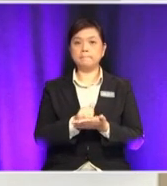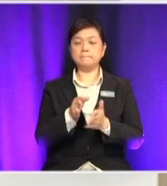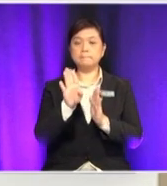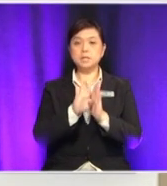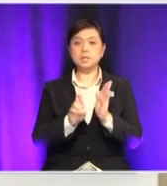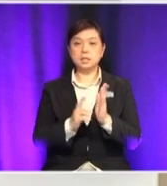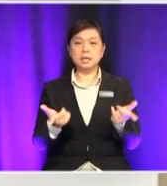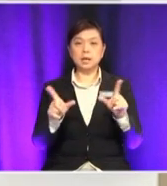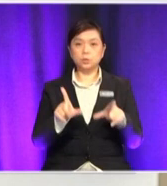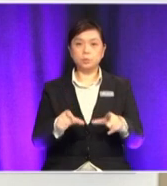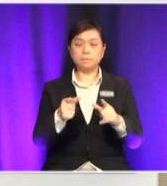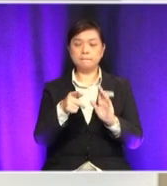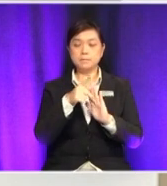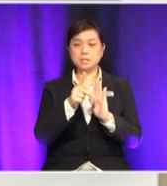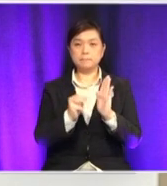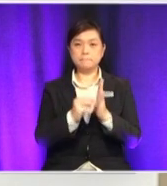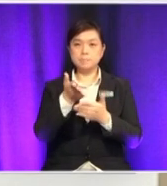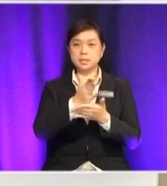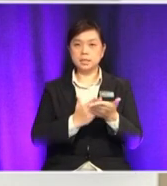tadi nampak